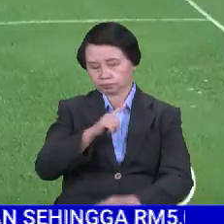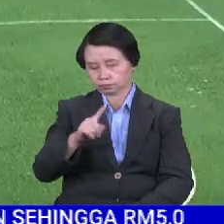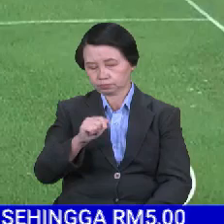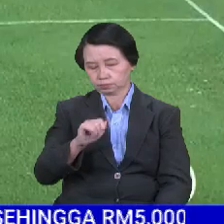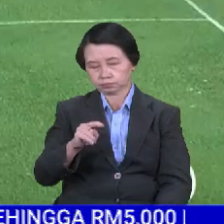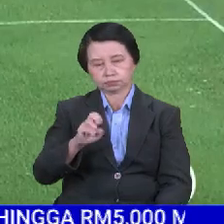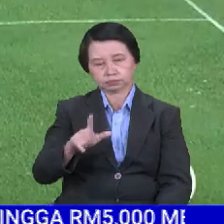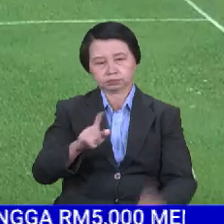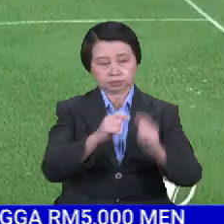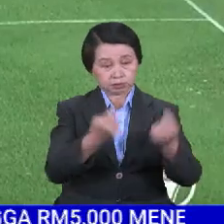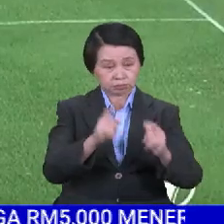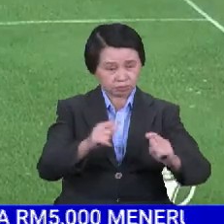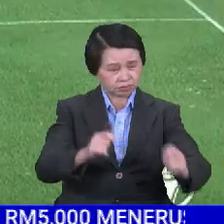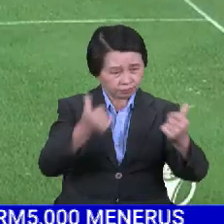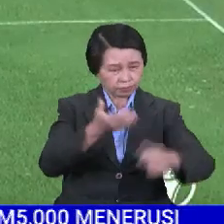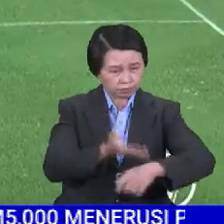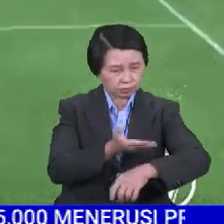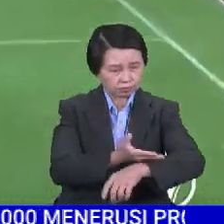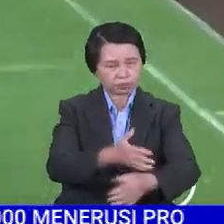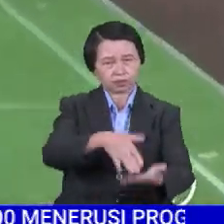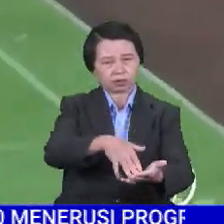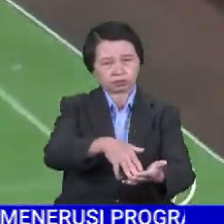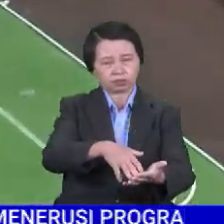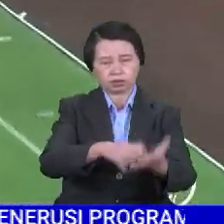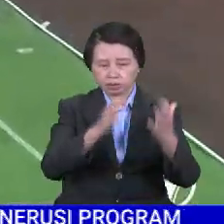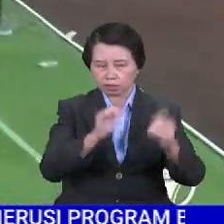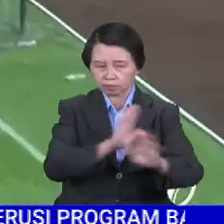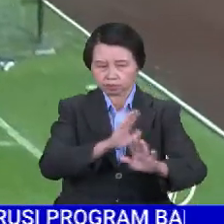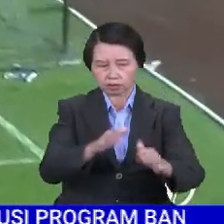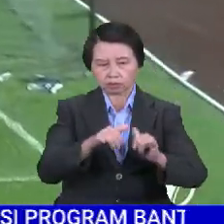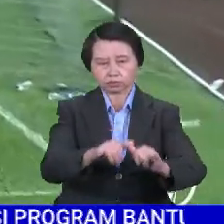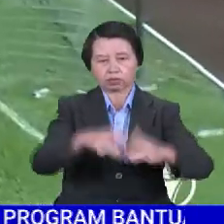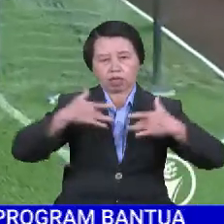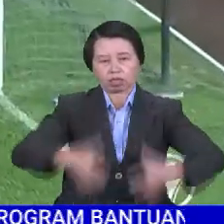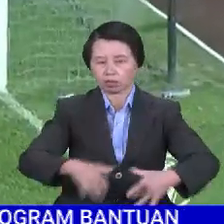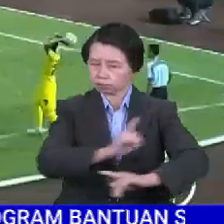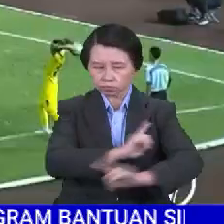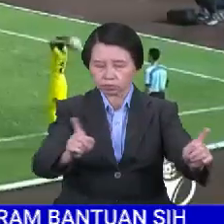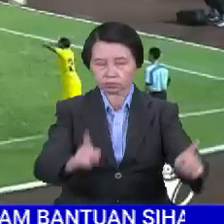pasukannya perlu segera memperbaiki kelemahan agar tidak terus dikecewakan.